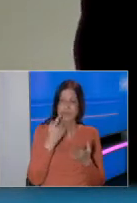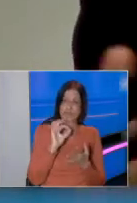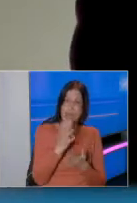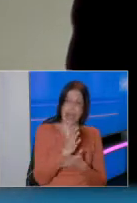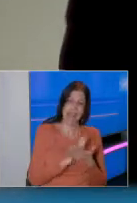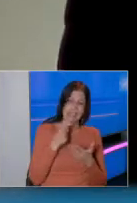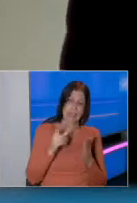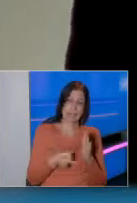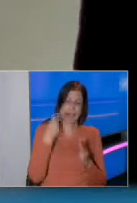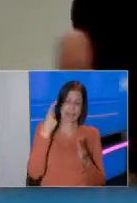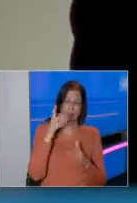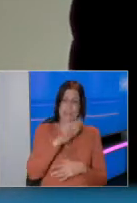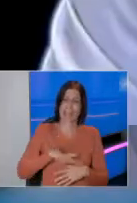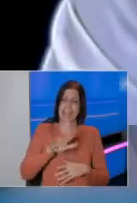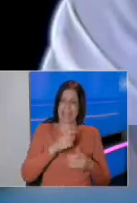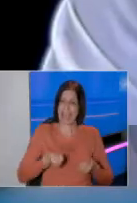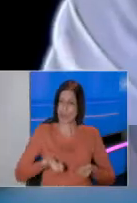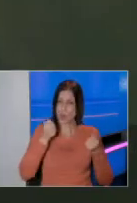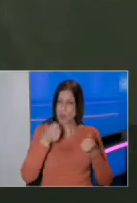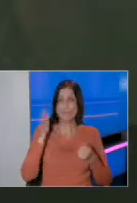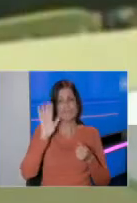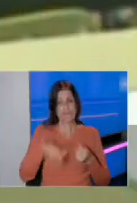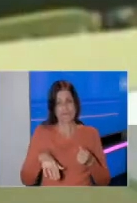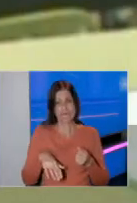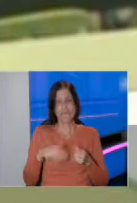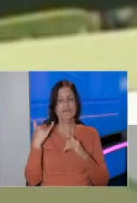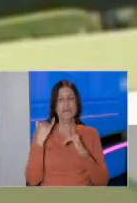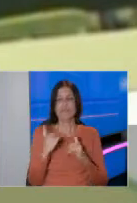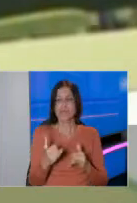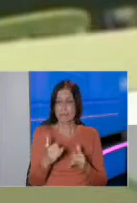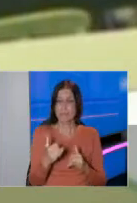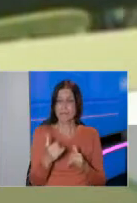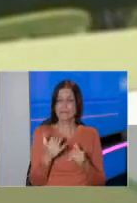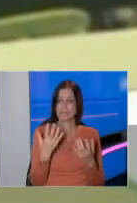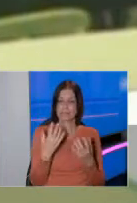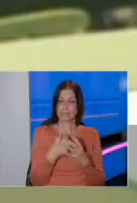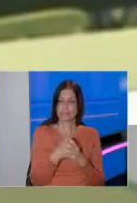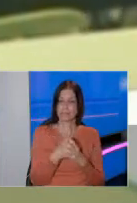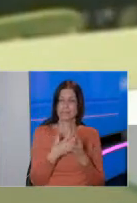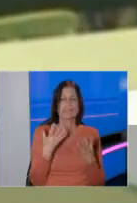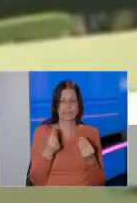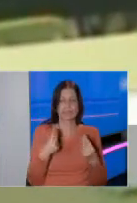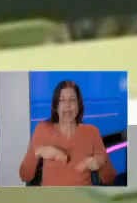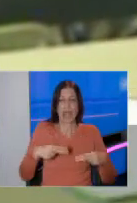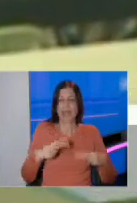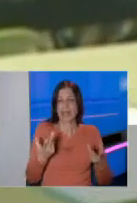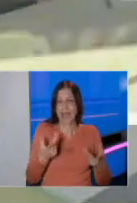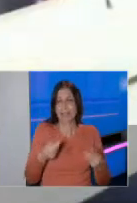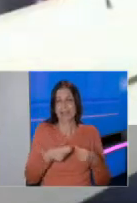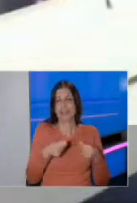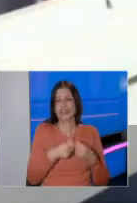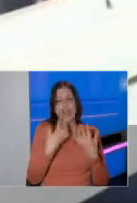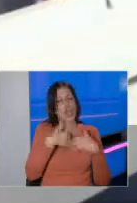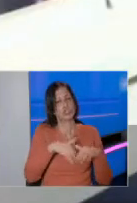זו הפעם הראשונה בתוך מערכת החינוך, והם גם כן מביאים איתם סל מאוד גדול של חרדה קיומית לגבי השילוב